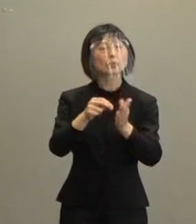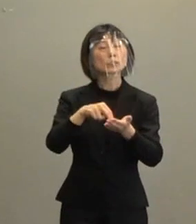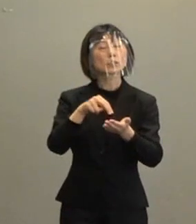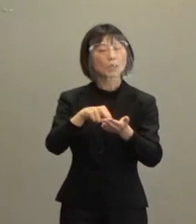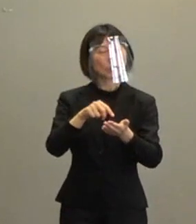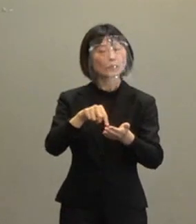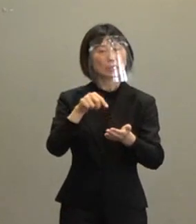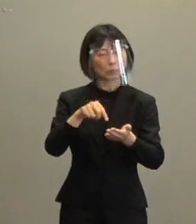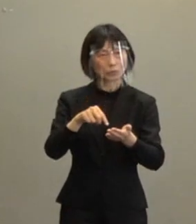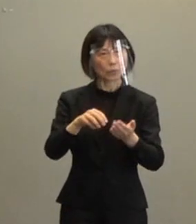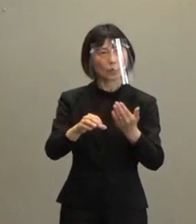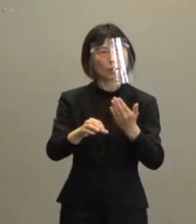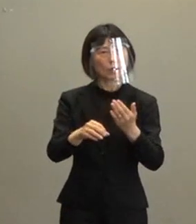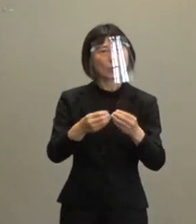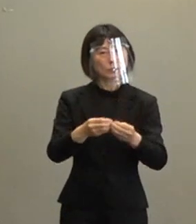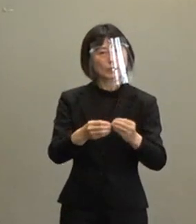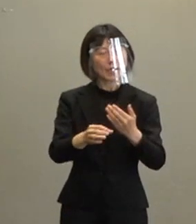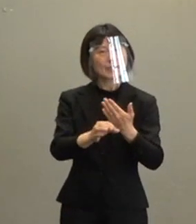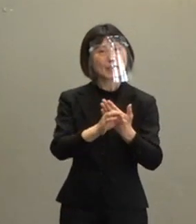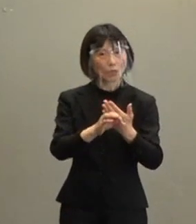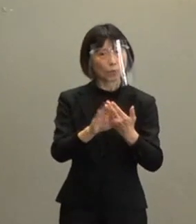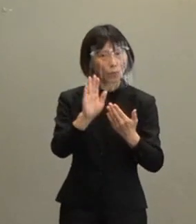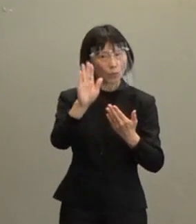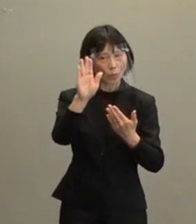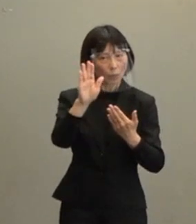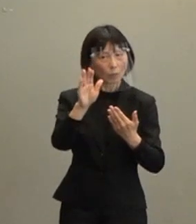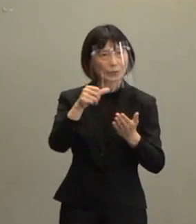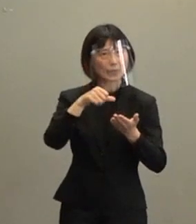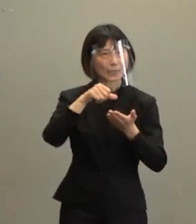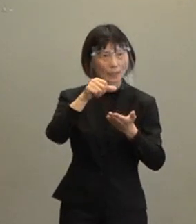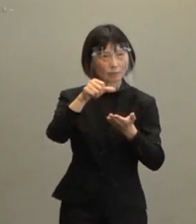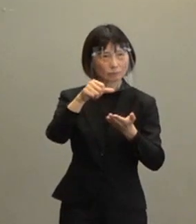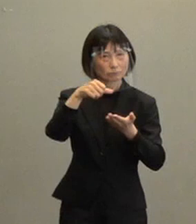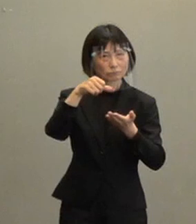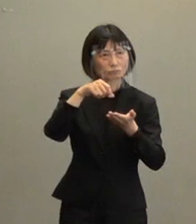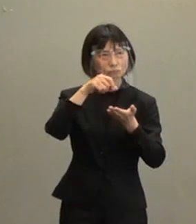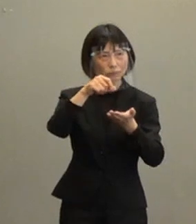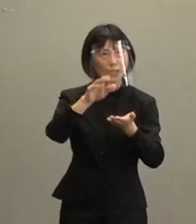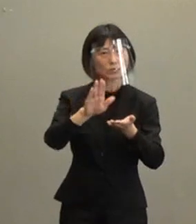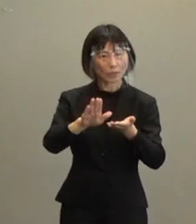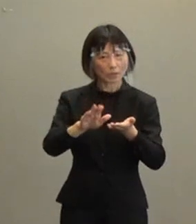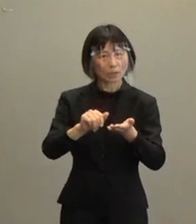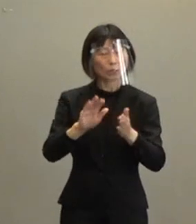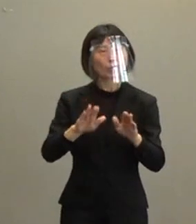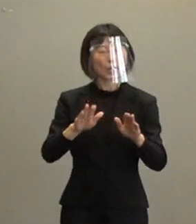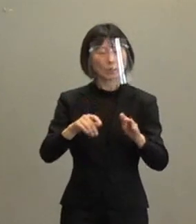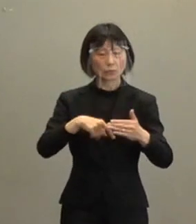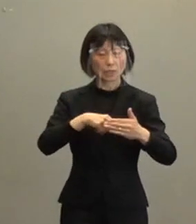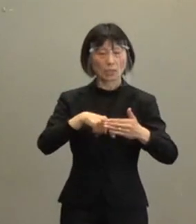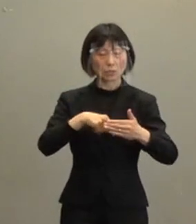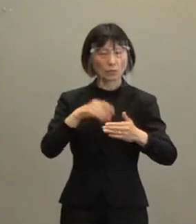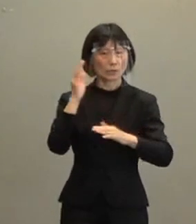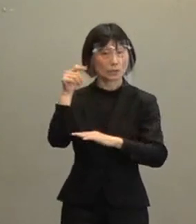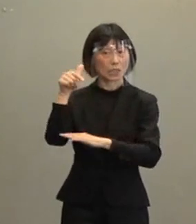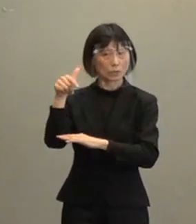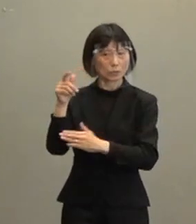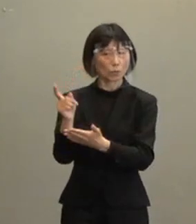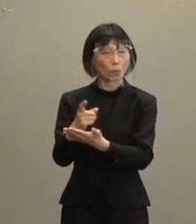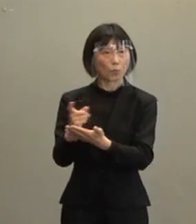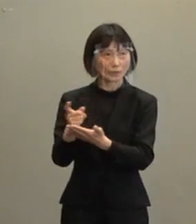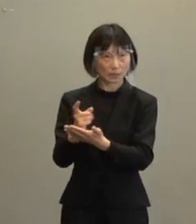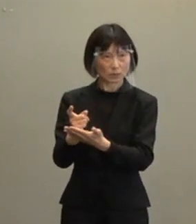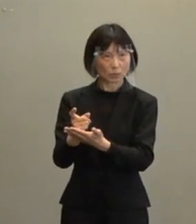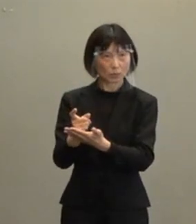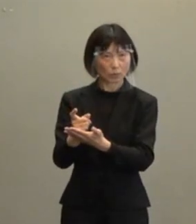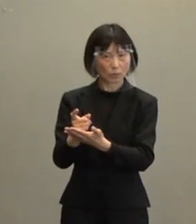ものもその具体例というのは今後も提案されるのかということと、あと今回の内容というのはその政府の方針とあまり